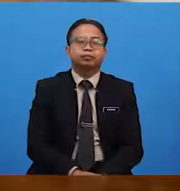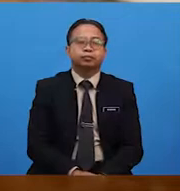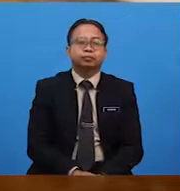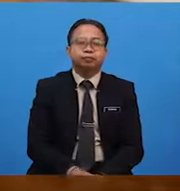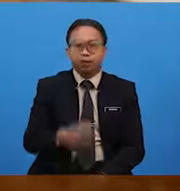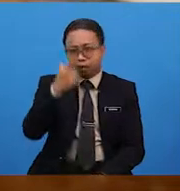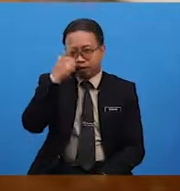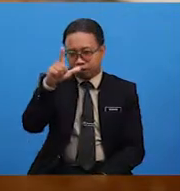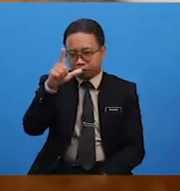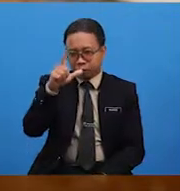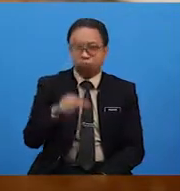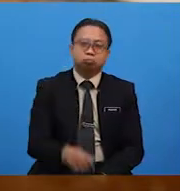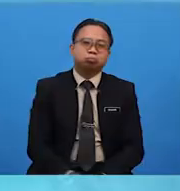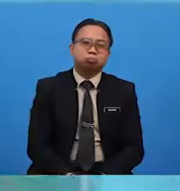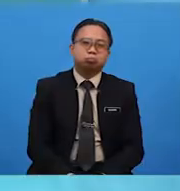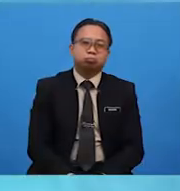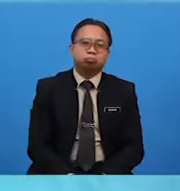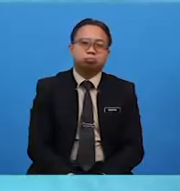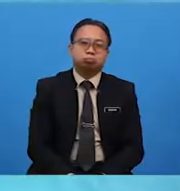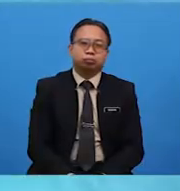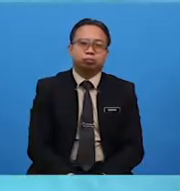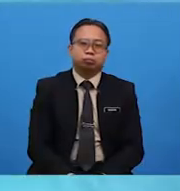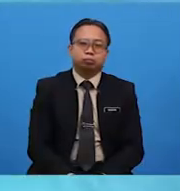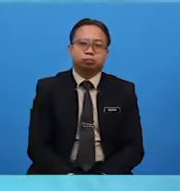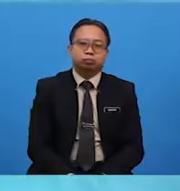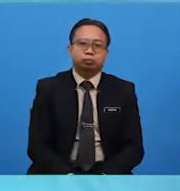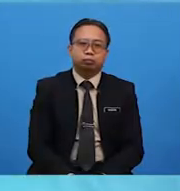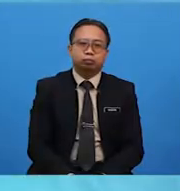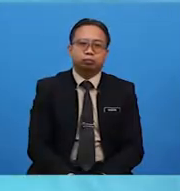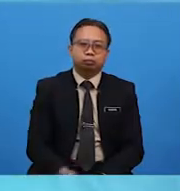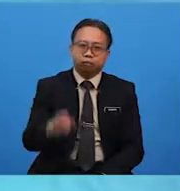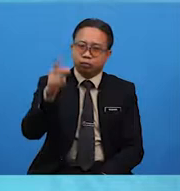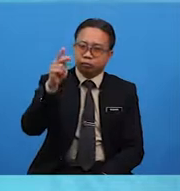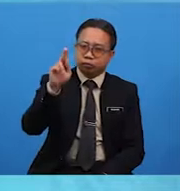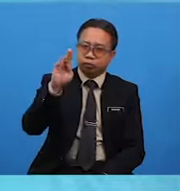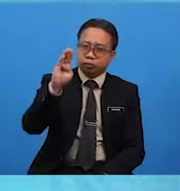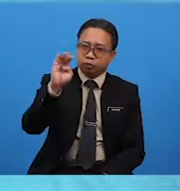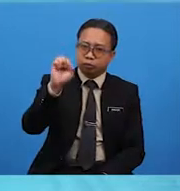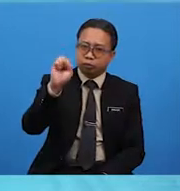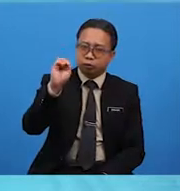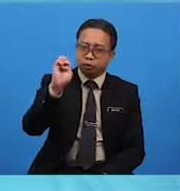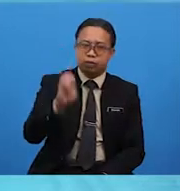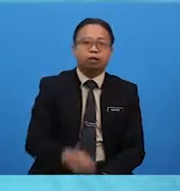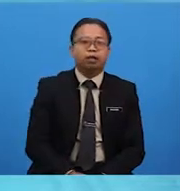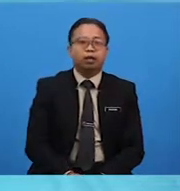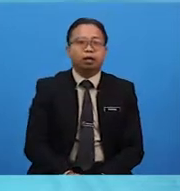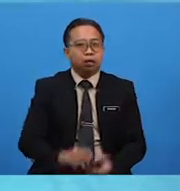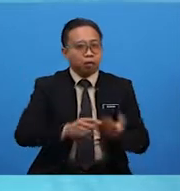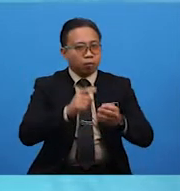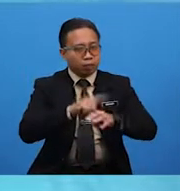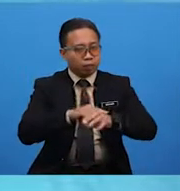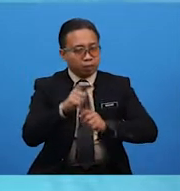unitnya jadi kita bagi sama-sama kita saksikan free download aliran kiri Zal aliran ini